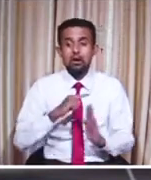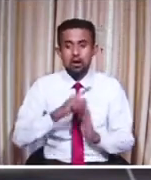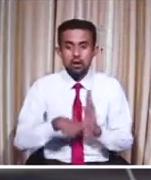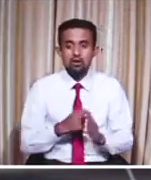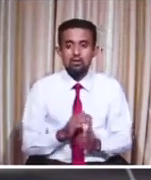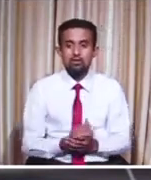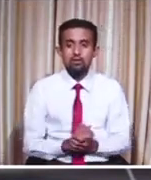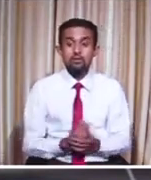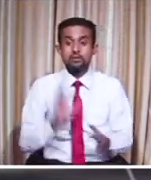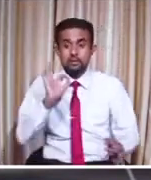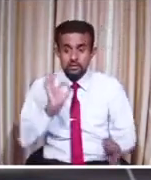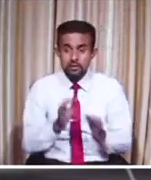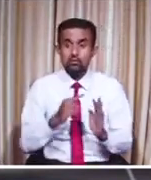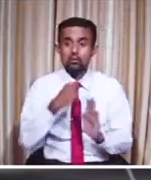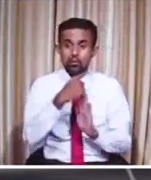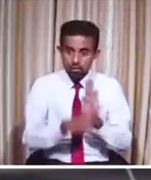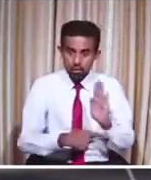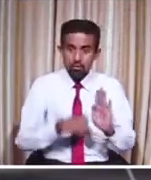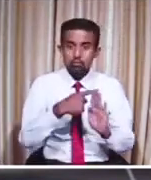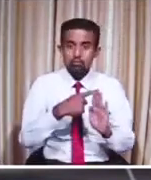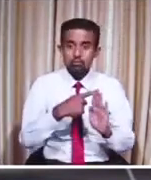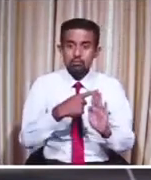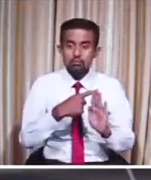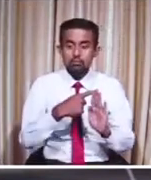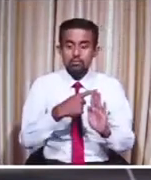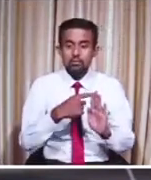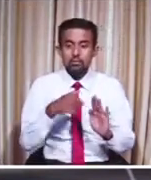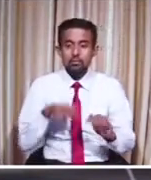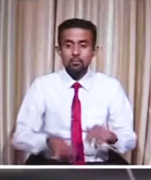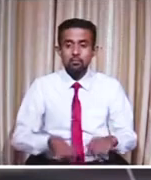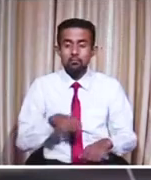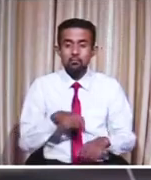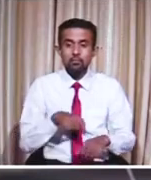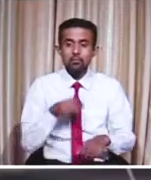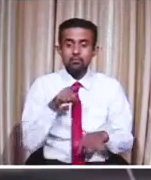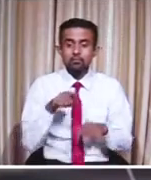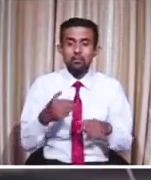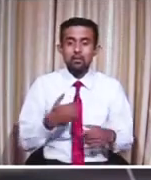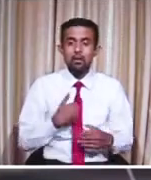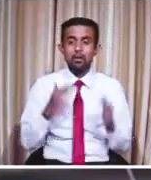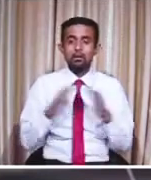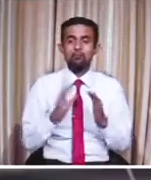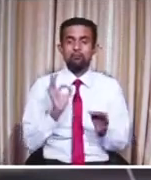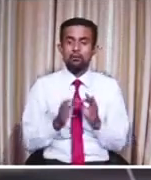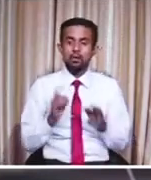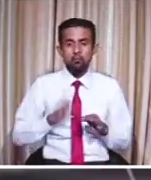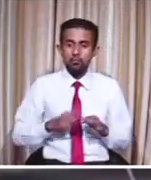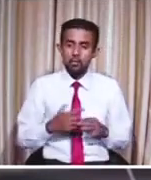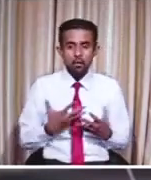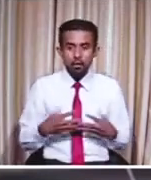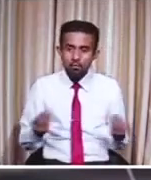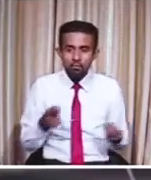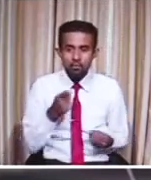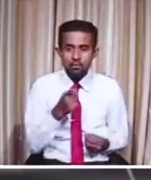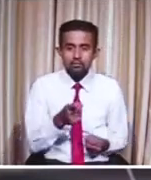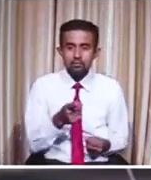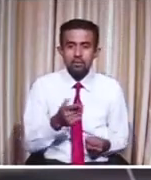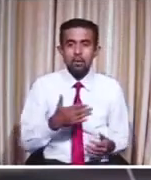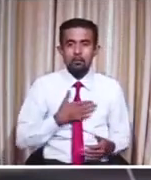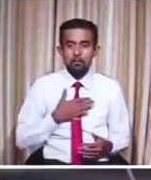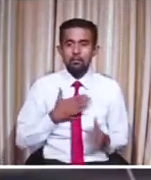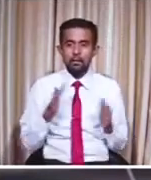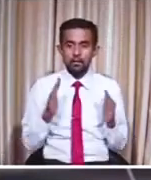ඕනේ. ගිනි තියපිය මුළු රටම දැන් මේ නෝනට අනුව අපේ ගෙවල් ගිනි තිබ්බම ප්‍රශ්නේ විසඳනවද? දැන් මගේ